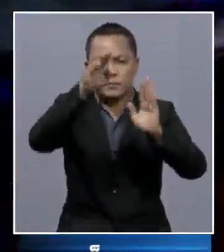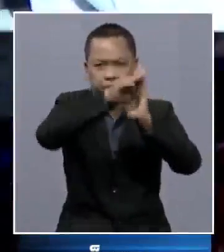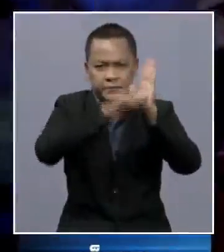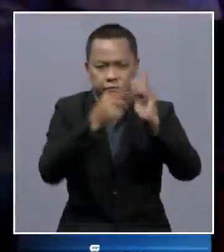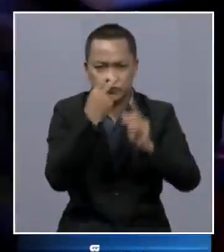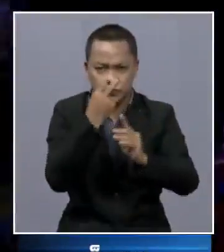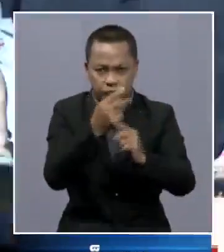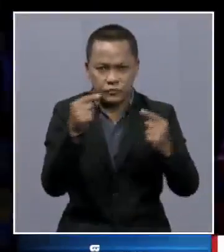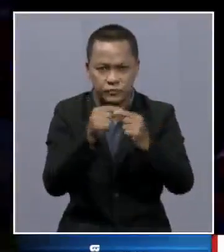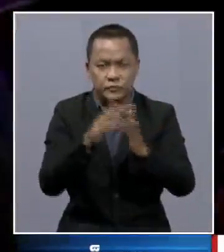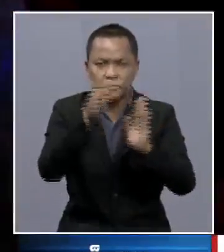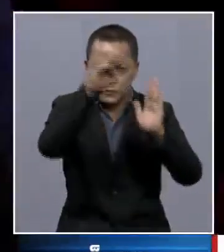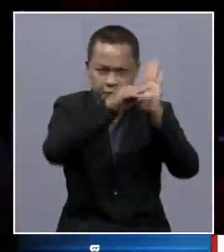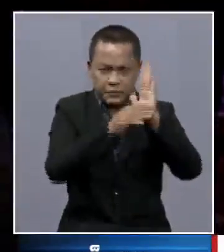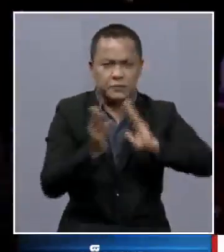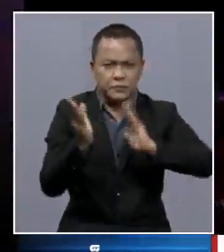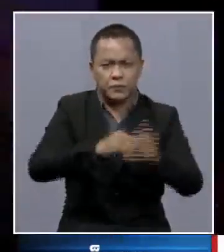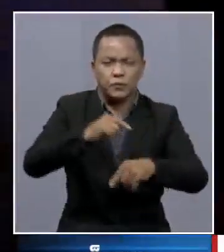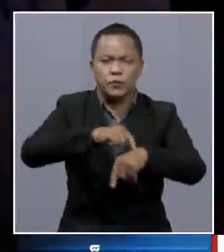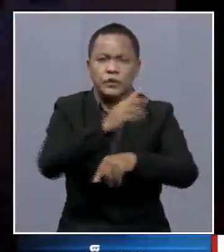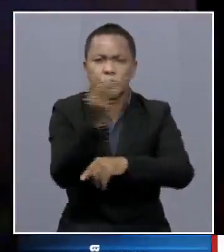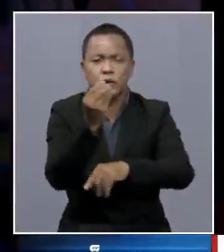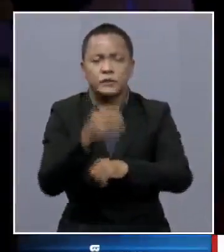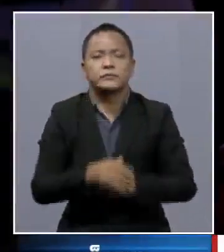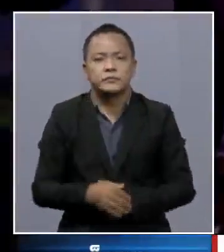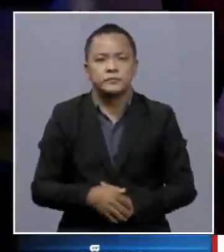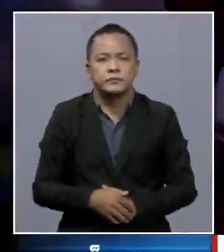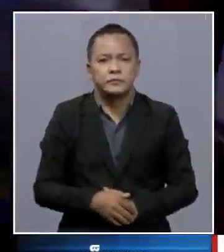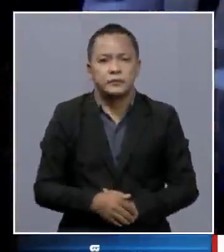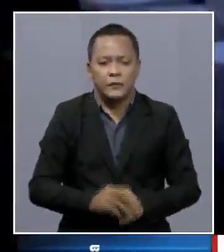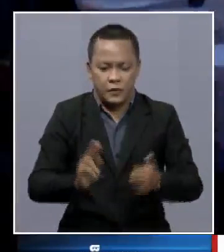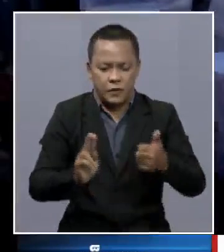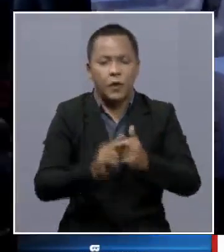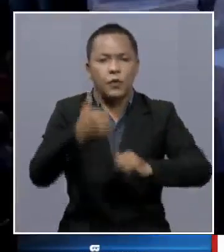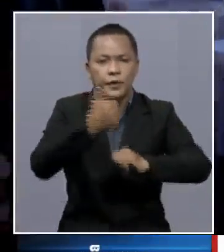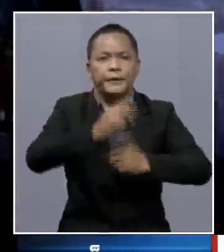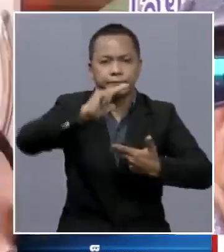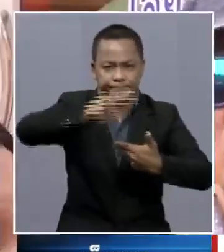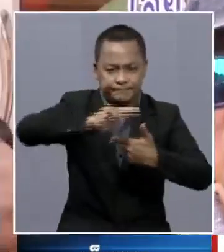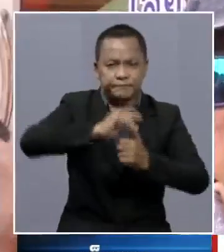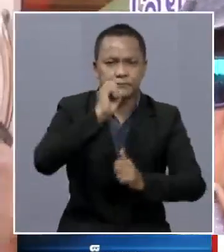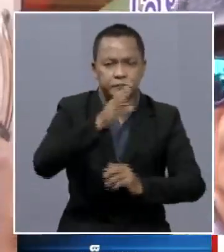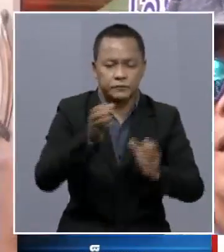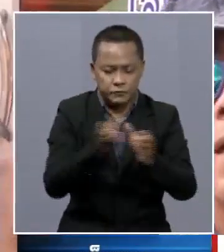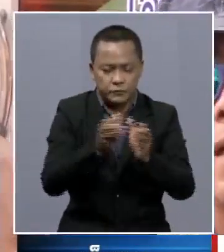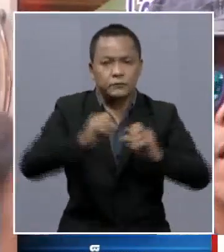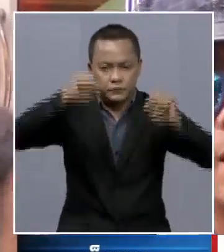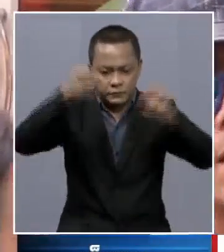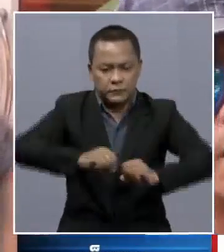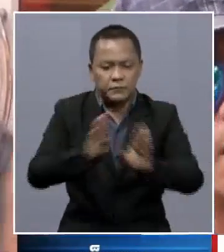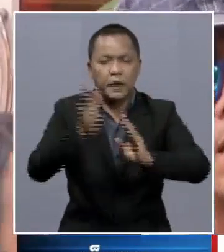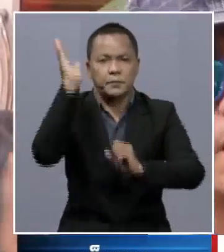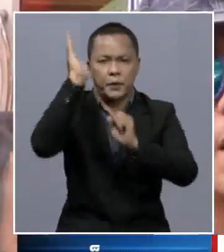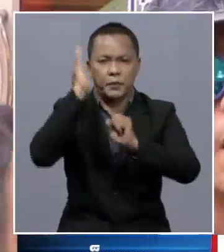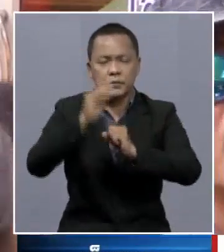แล้เด๋วคผชมจะเห็นวำหนดการยุษภาเป็นยัไคุณมิวรั รัฐนาเศษ รองหวหนาพพลงประชารัด บอกวาพักมีมะติ ให้เปิด